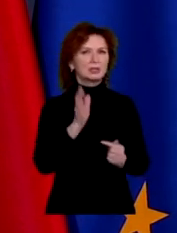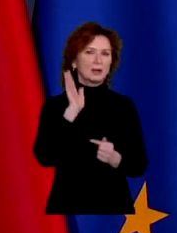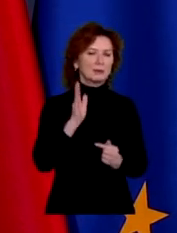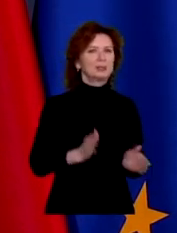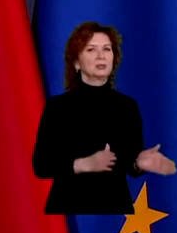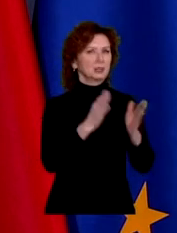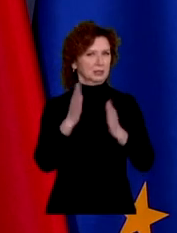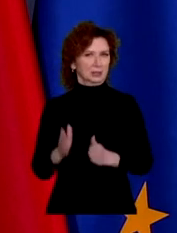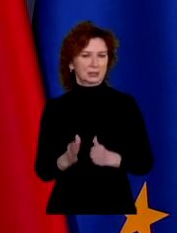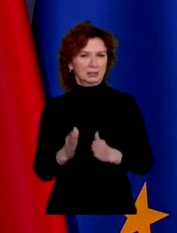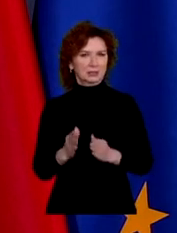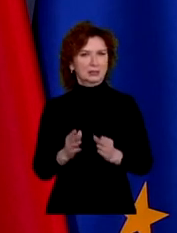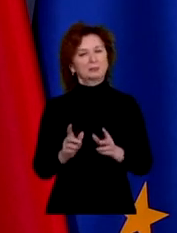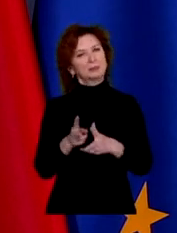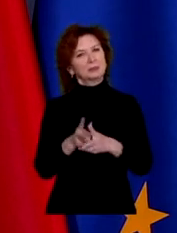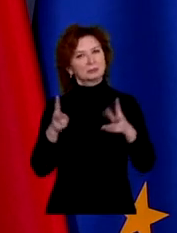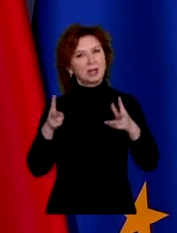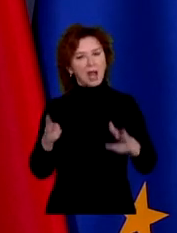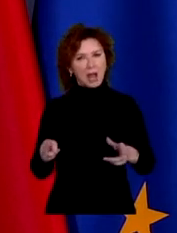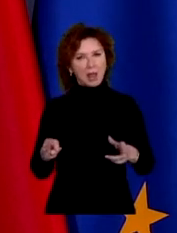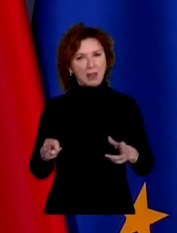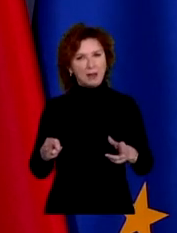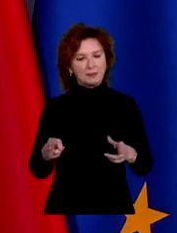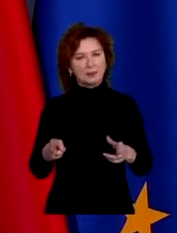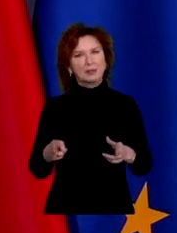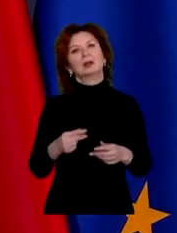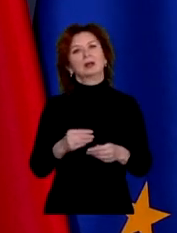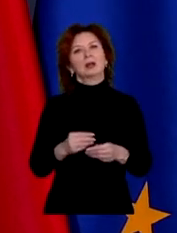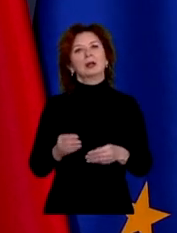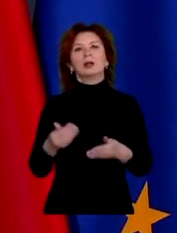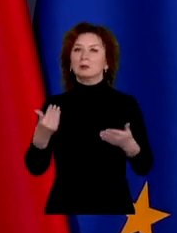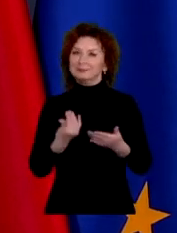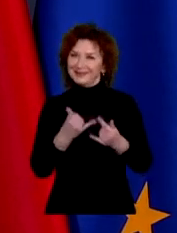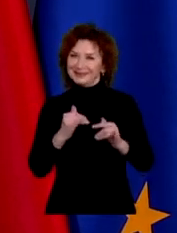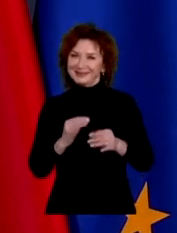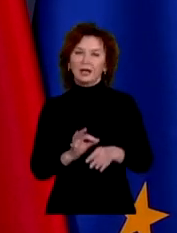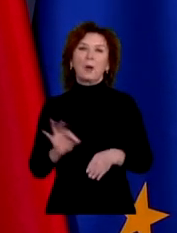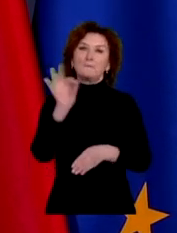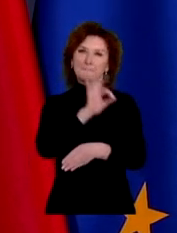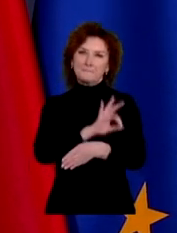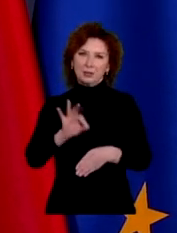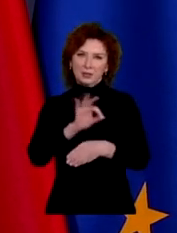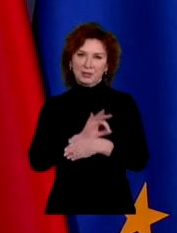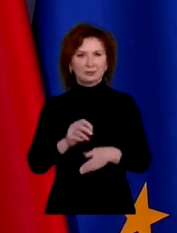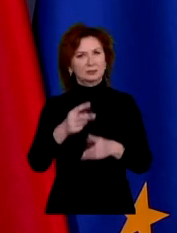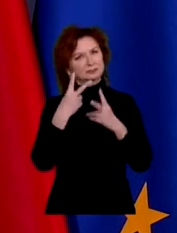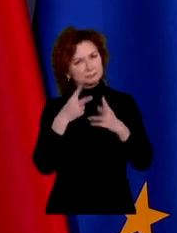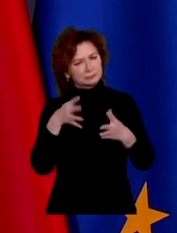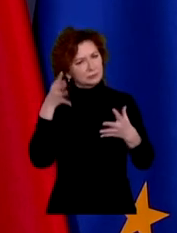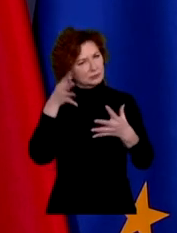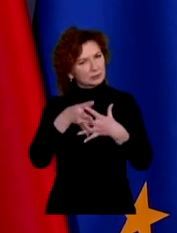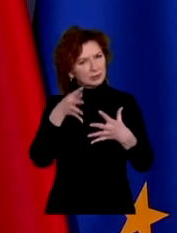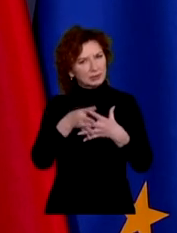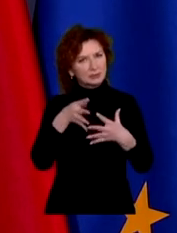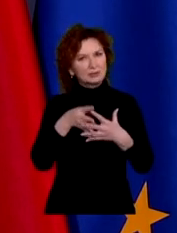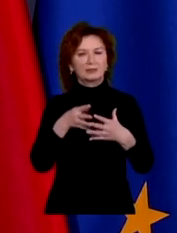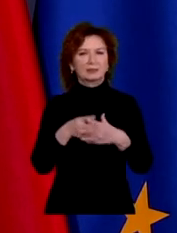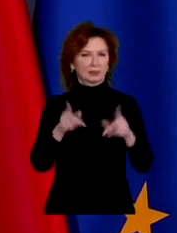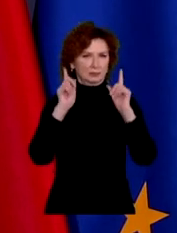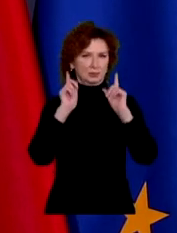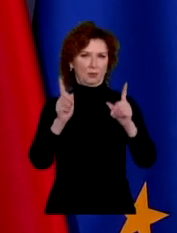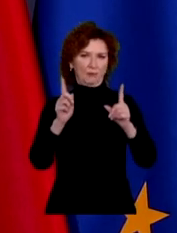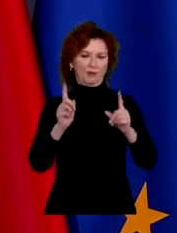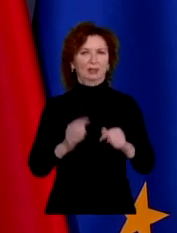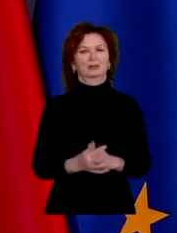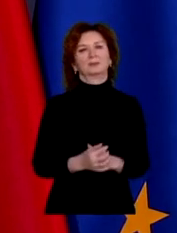do etapu właśnie wypracowania projektu uwzględniającego te uwagi i później przedstawimy go już na dalszy